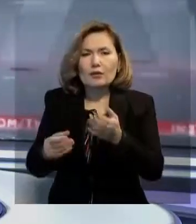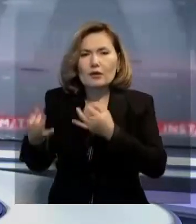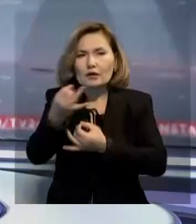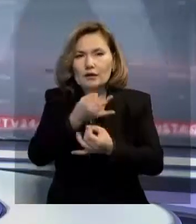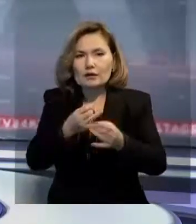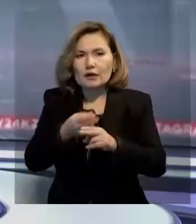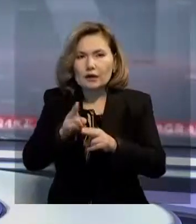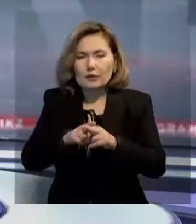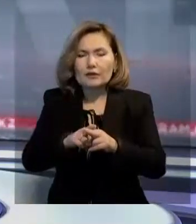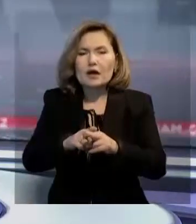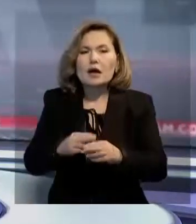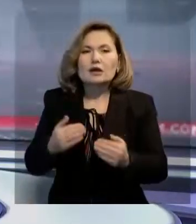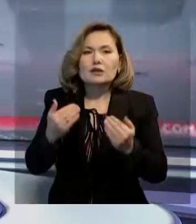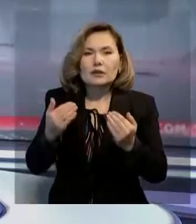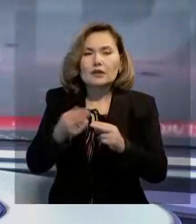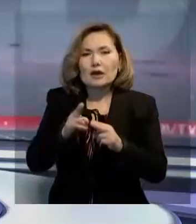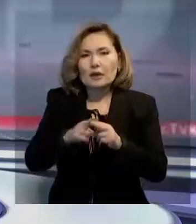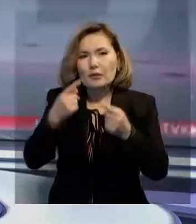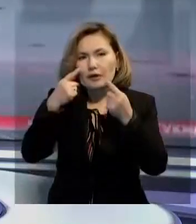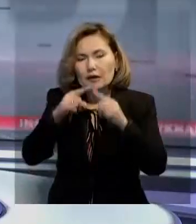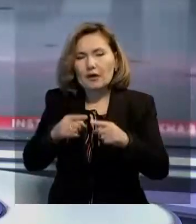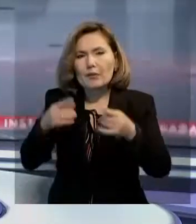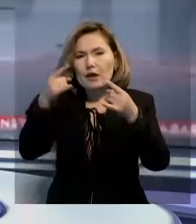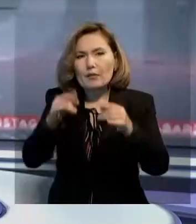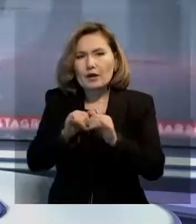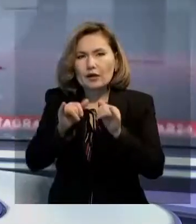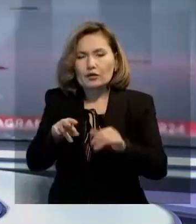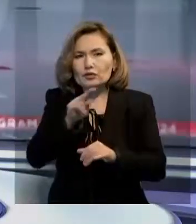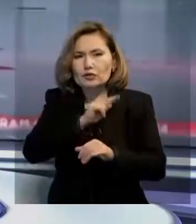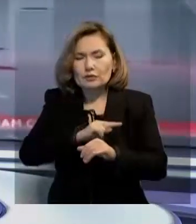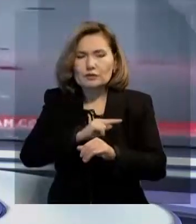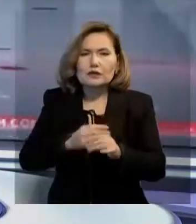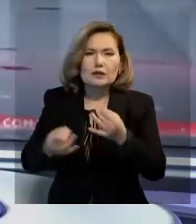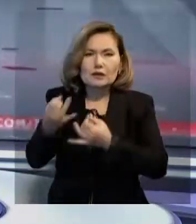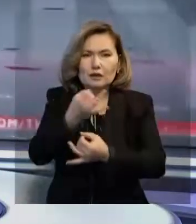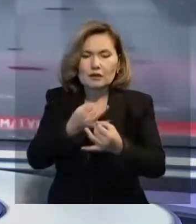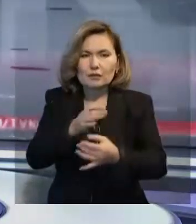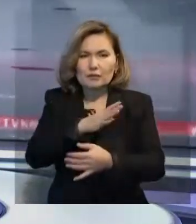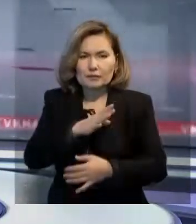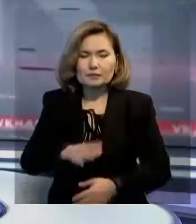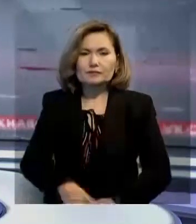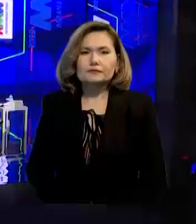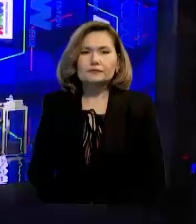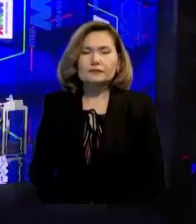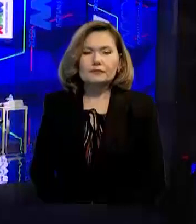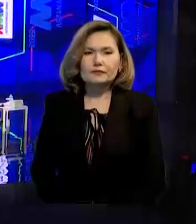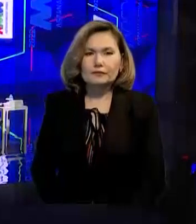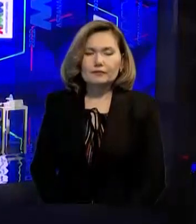іздеді. Жиынға қатысушылар заманауи технологияның масс-медиаға әсерін де талқылады.